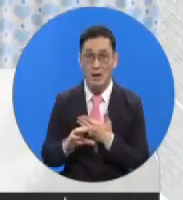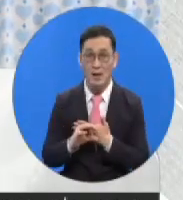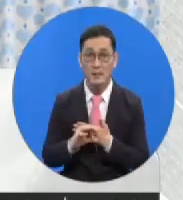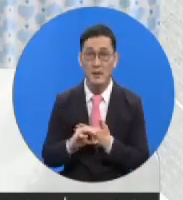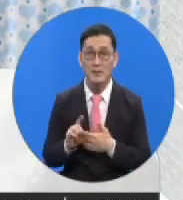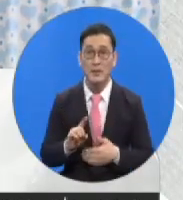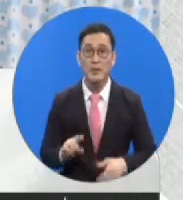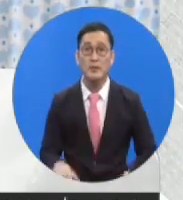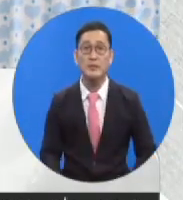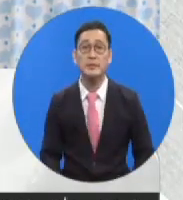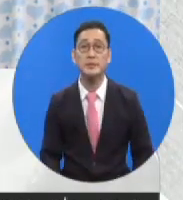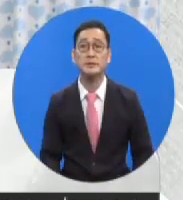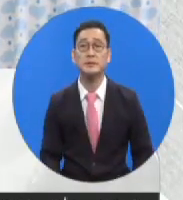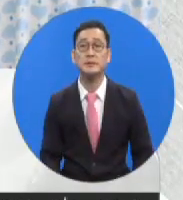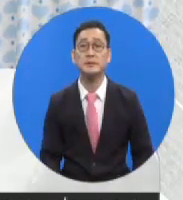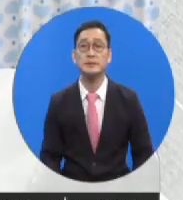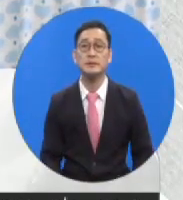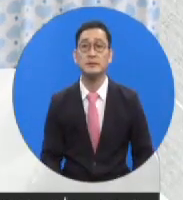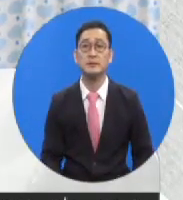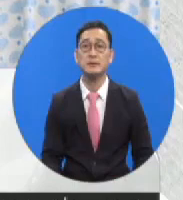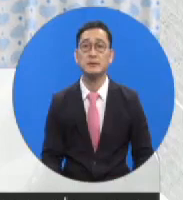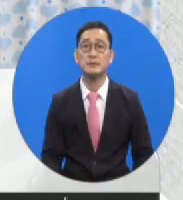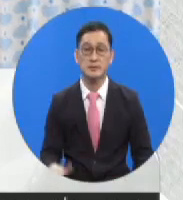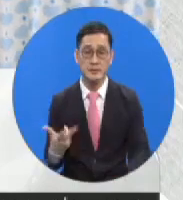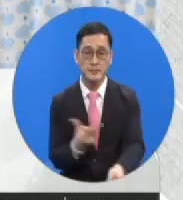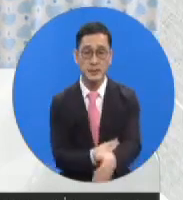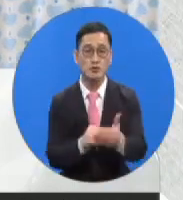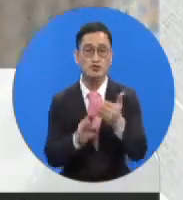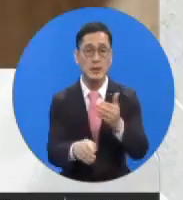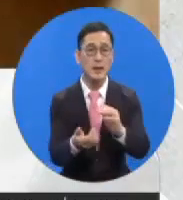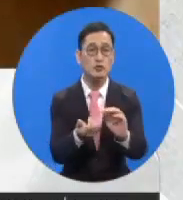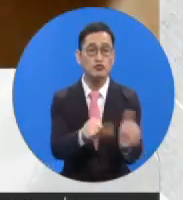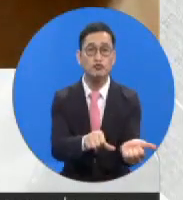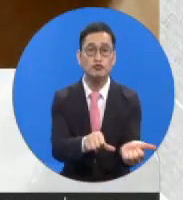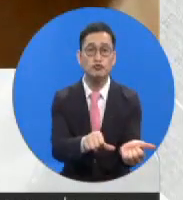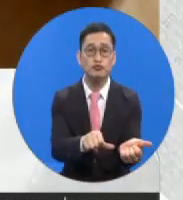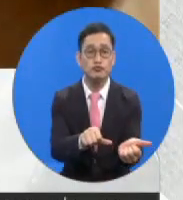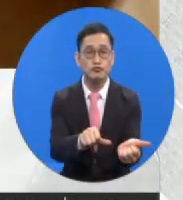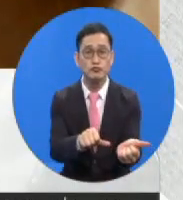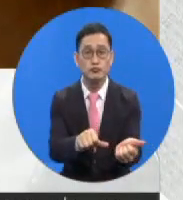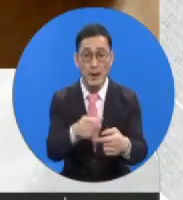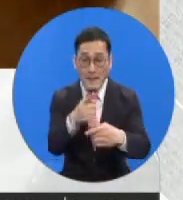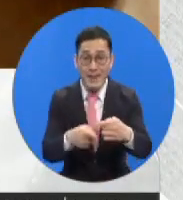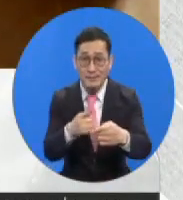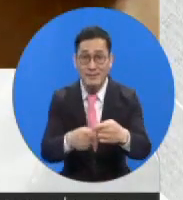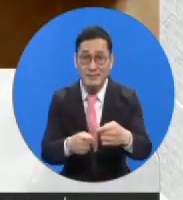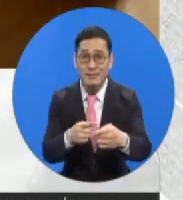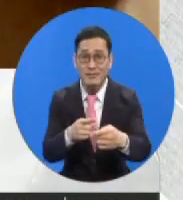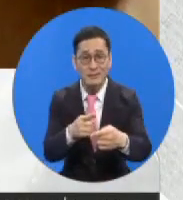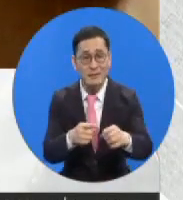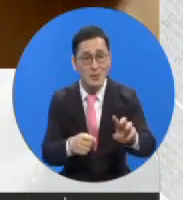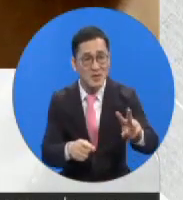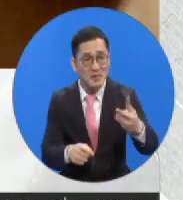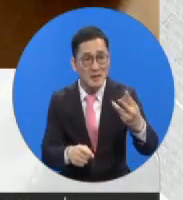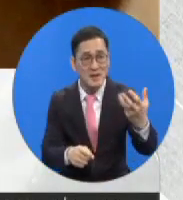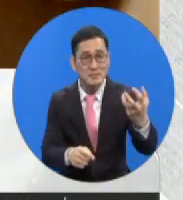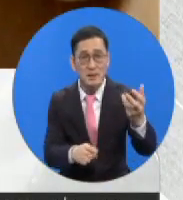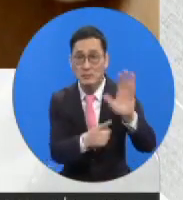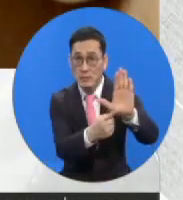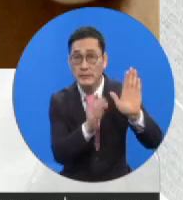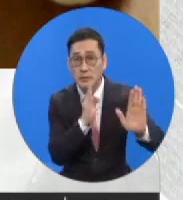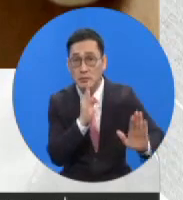지금 속보를 치고 있는 백신 접종 이후 사망했다는 소식들이 계속 연이어서 들려와야 되고 이 내용들이 과거에도 똑같은 방식으로 나타나야